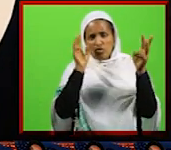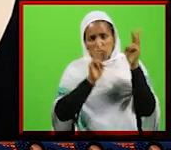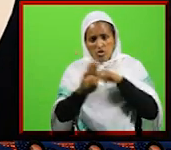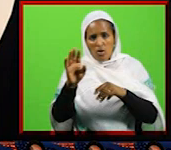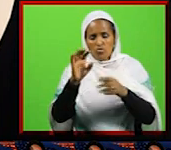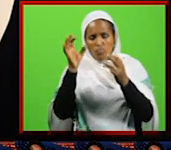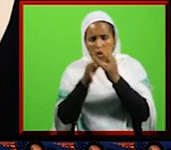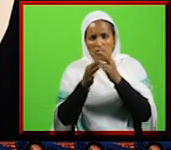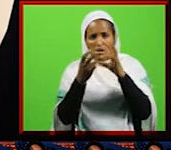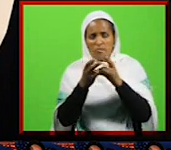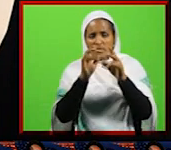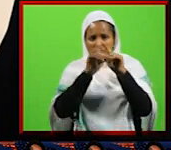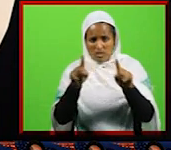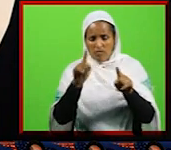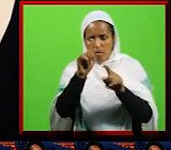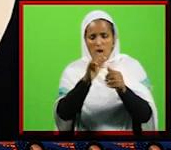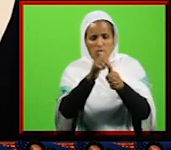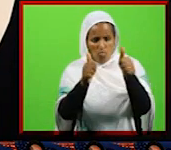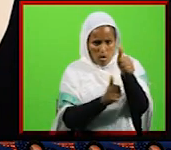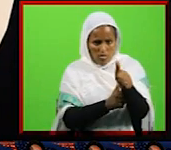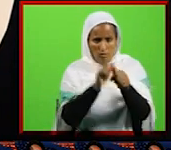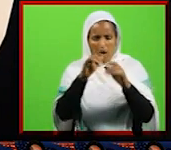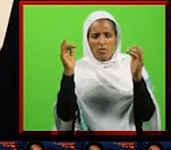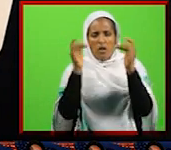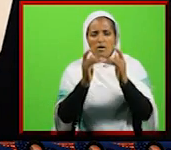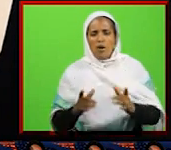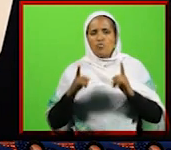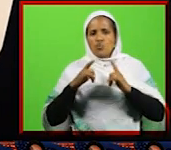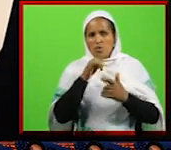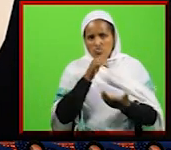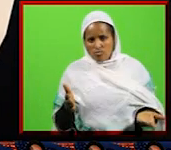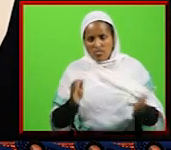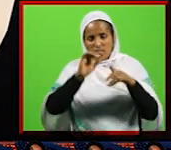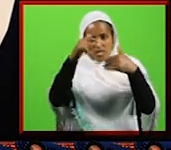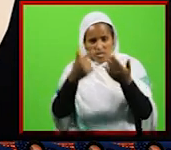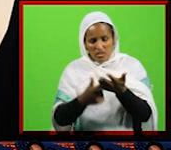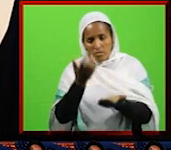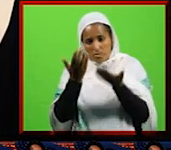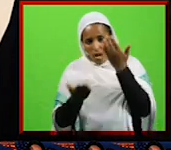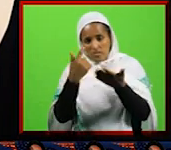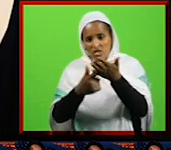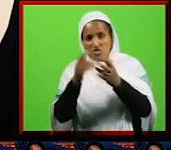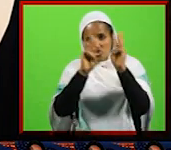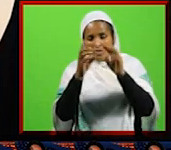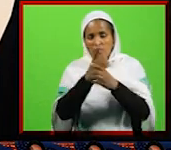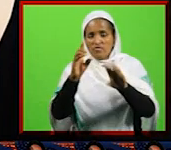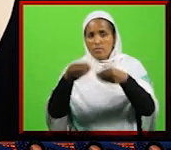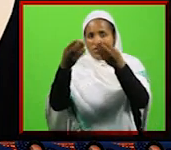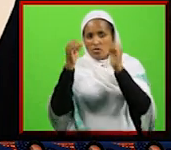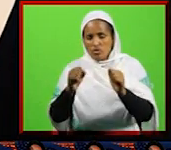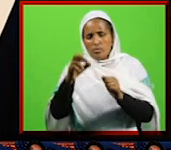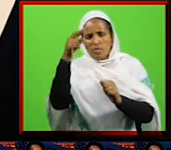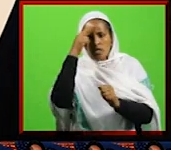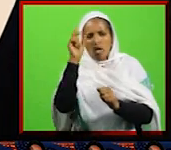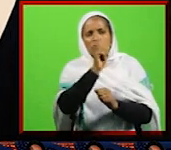የለባቸው። ችግራቸው እንደባልና ሚስት ግን ባንድ ጓዳ ባንድ አልጋ የሚኖሩ አይደሉም። ስለዚህ ምናልባት ይሄን